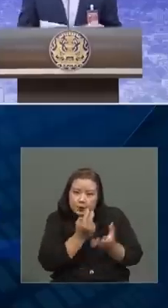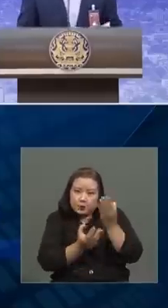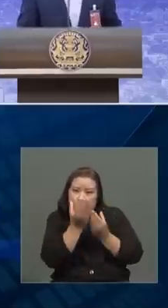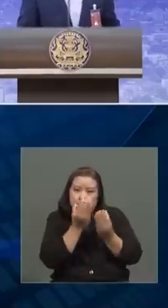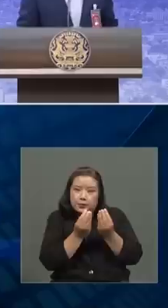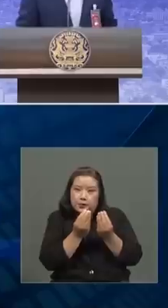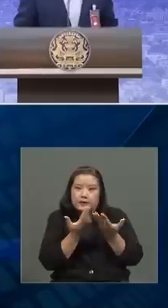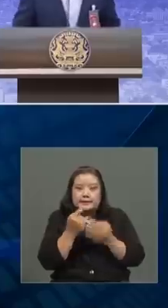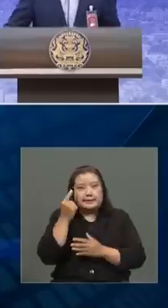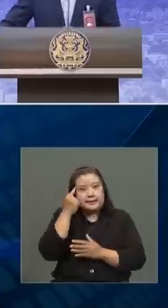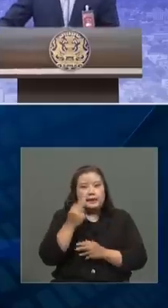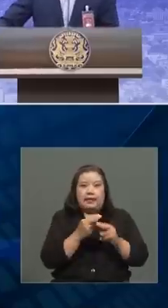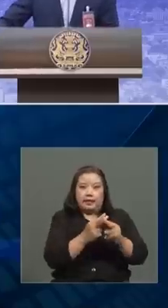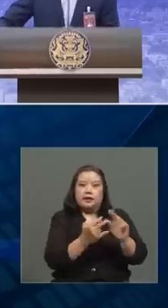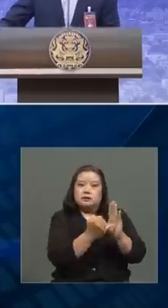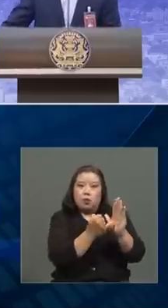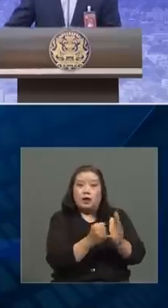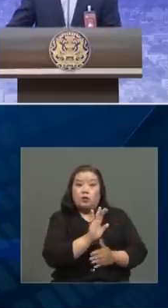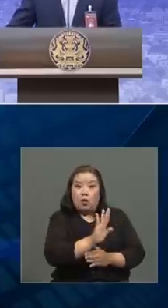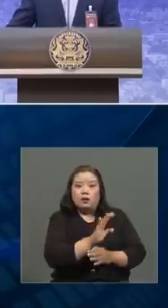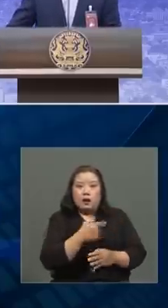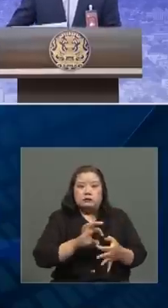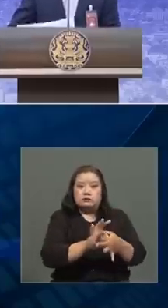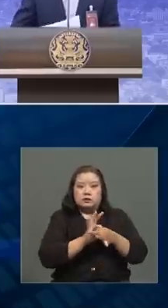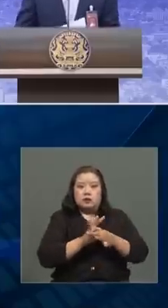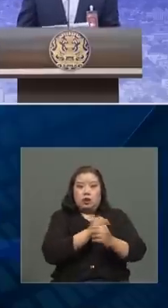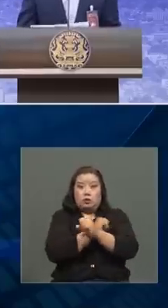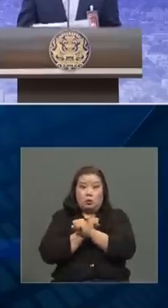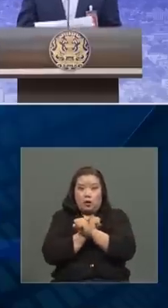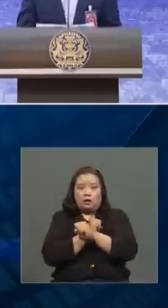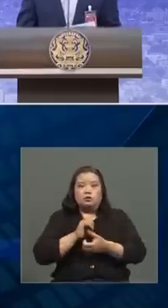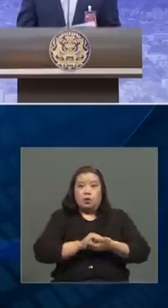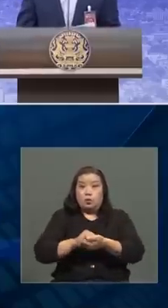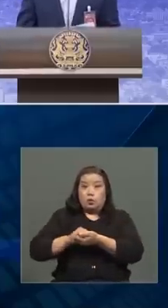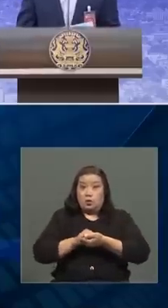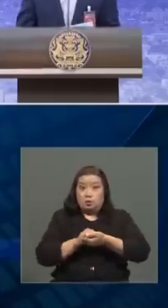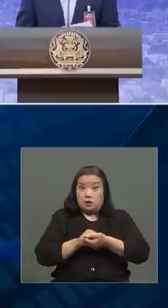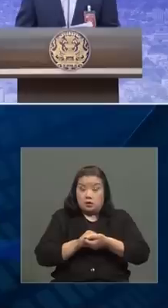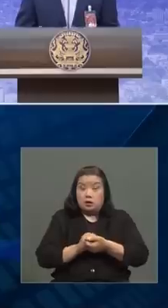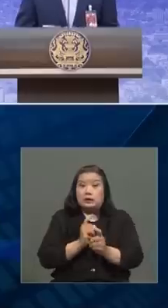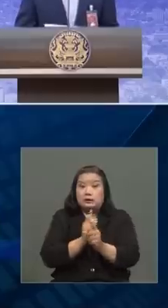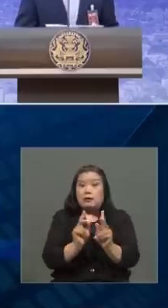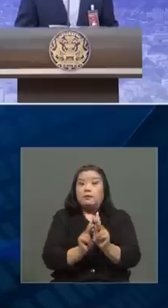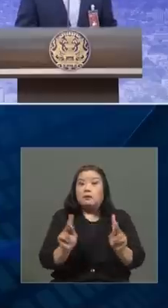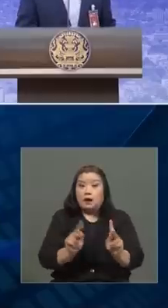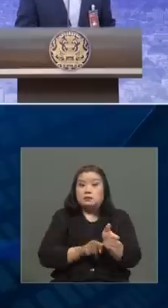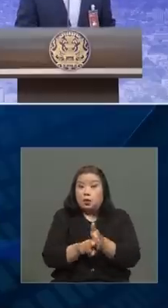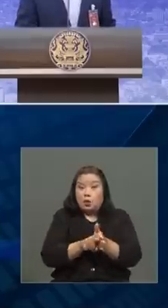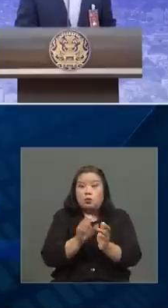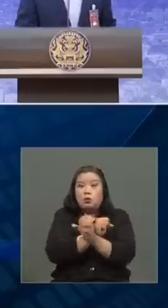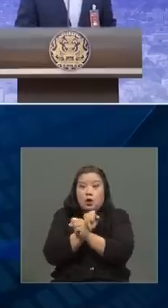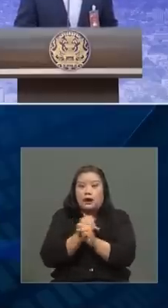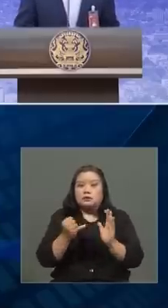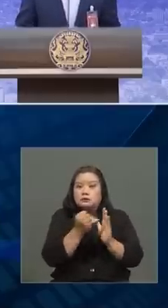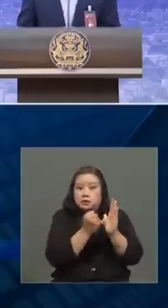ในหลายจังหวัดของท่านเองนะครับเพื่อนำไปสู่การร่วมมือกันกับต่างคณะทำงานรถติดต่อจังหวัดซึ่งก็จะประกาศ